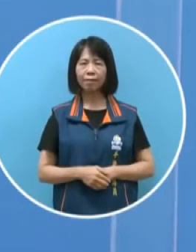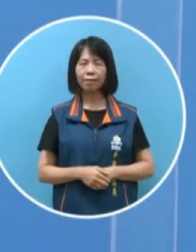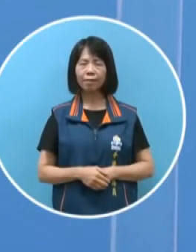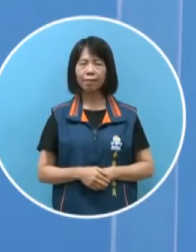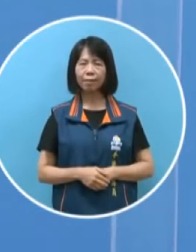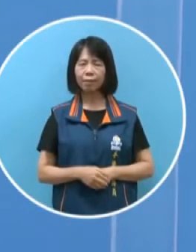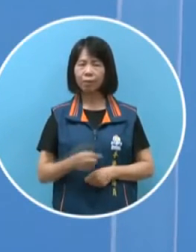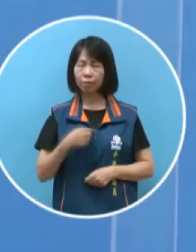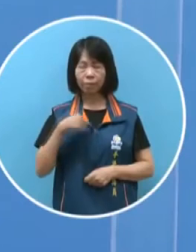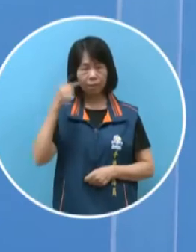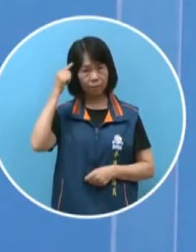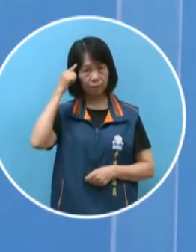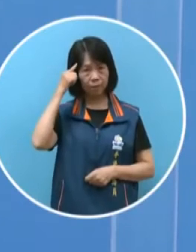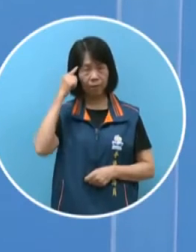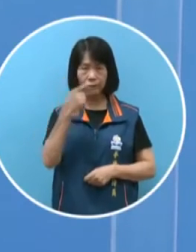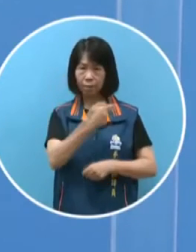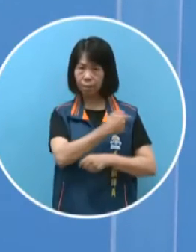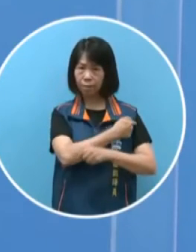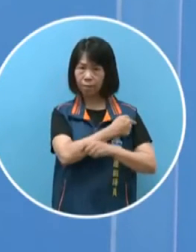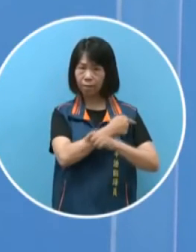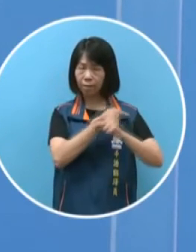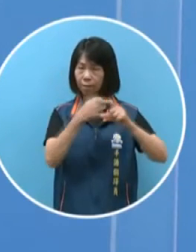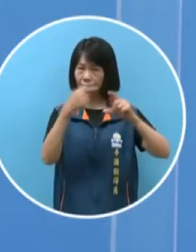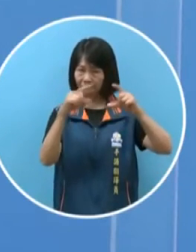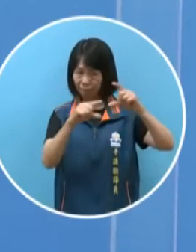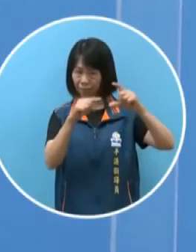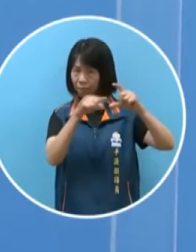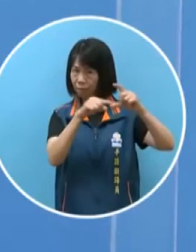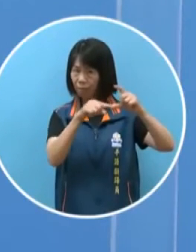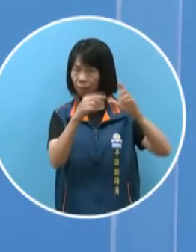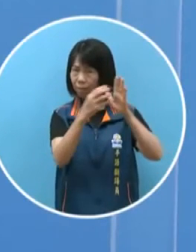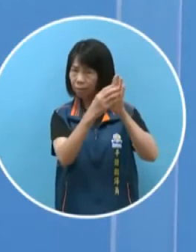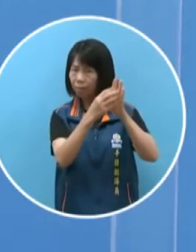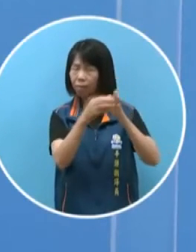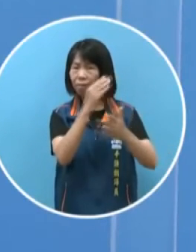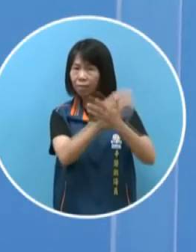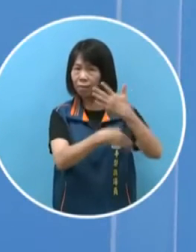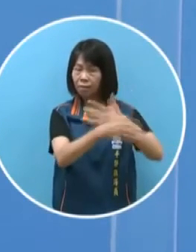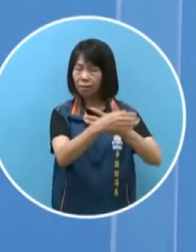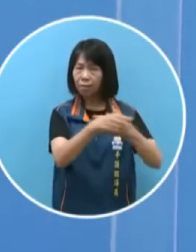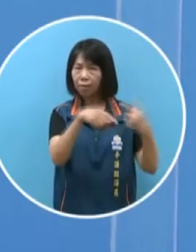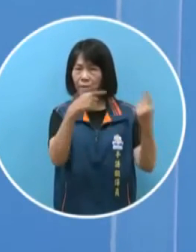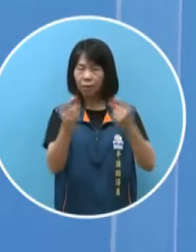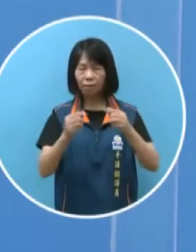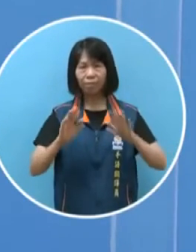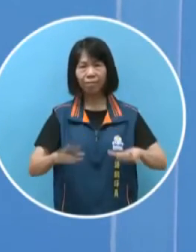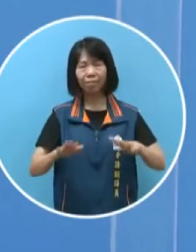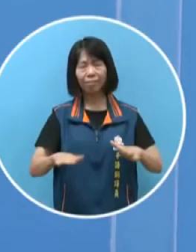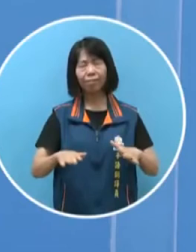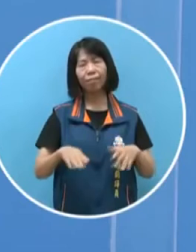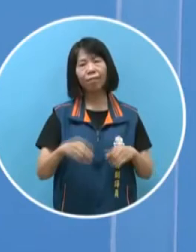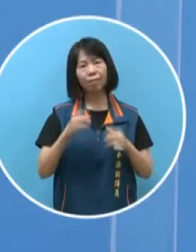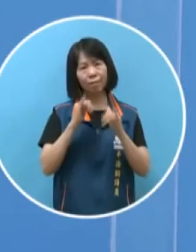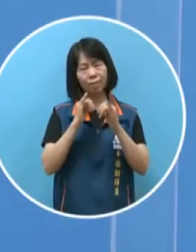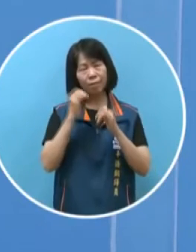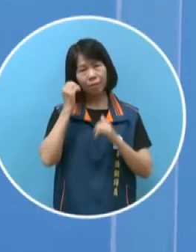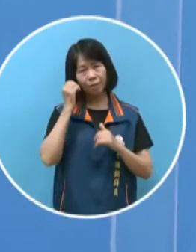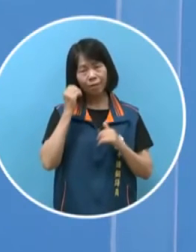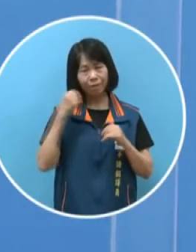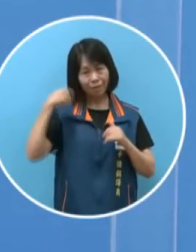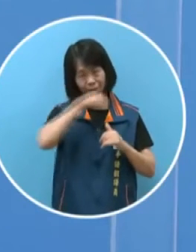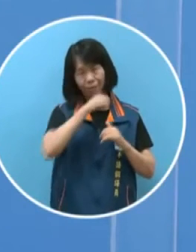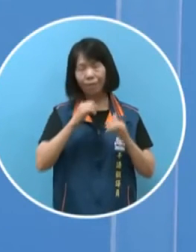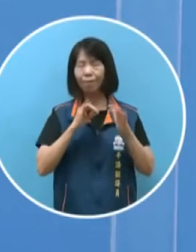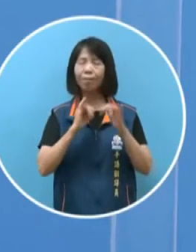所以我觉得疫苗残疾的残刚好符合台湾现在事实，执政的残